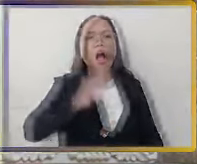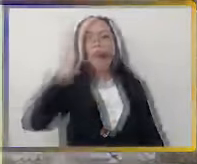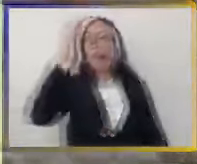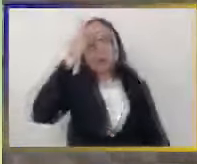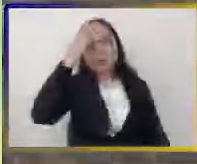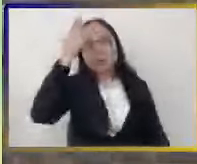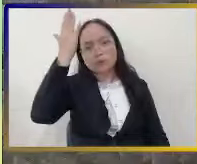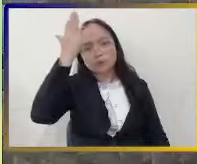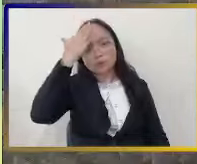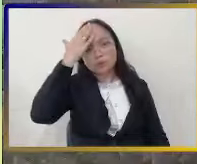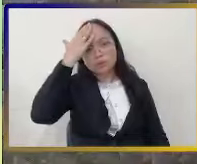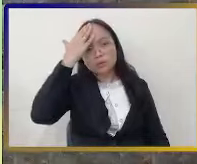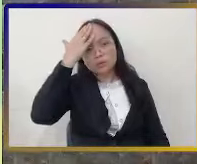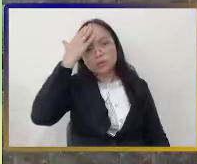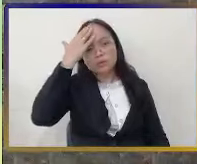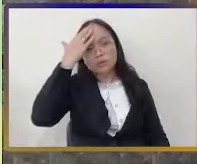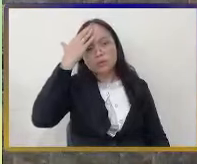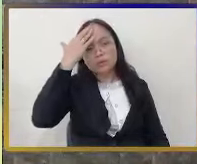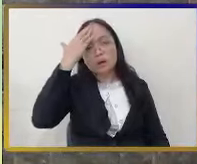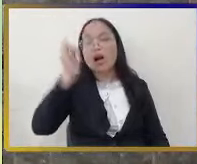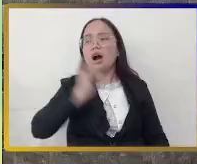Past tense. Kilala na kita.